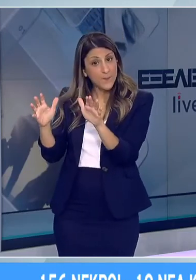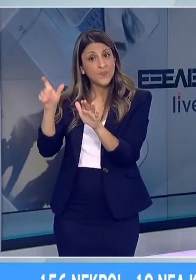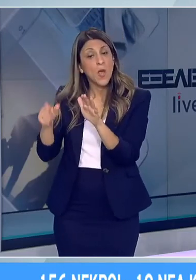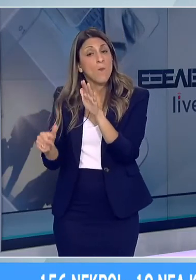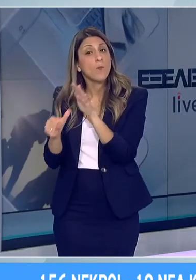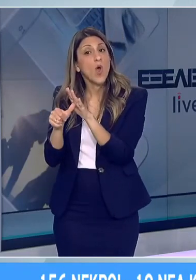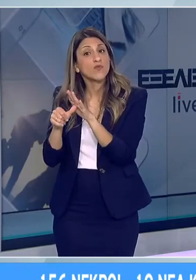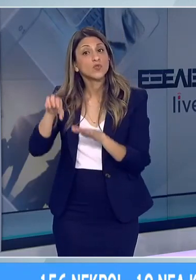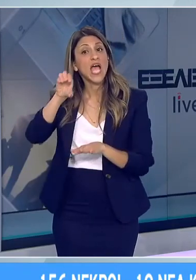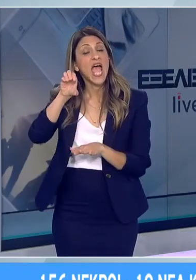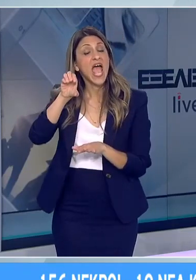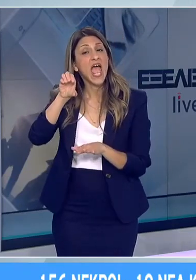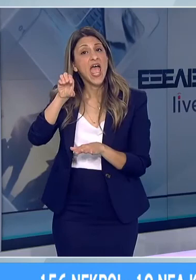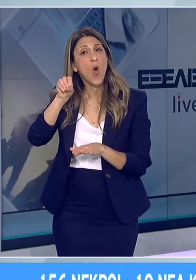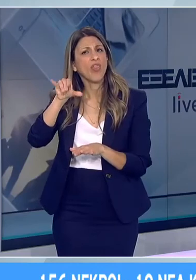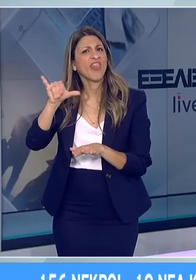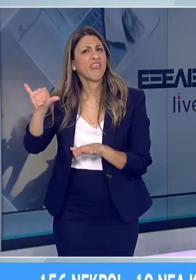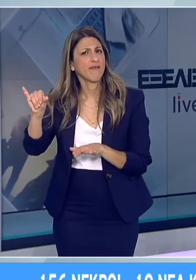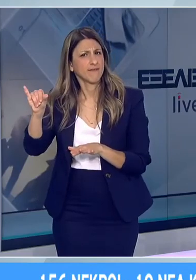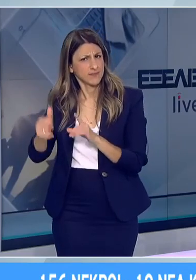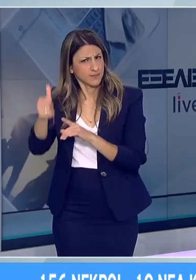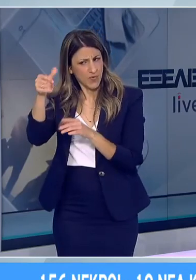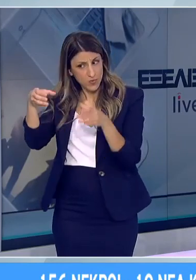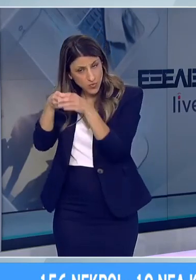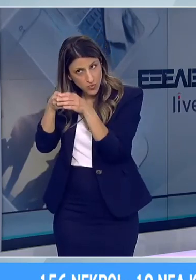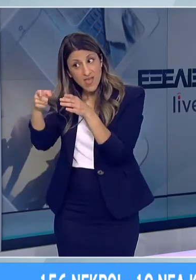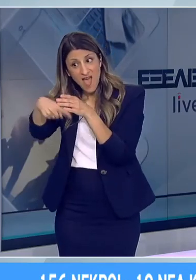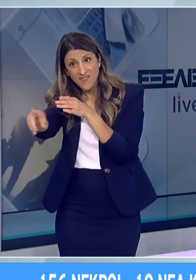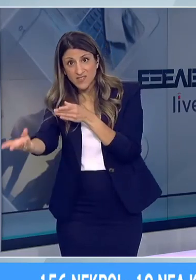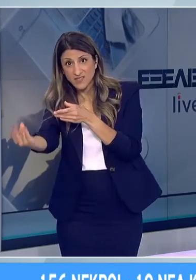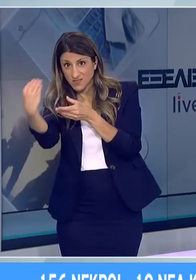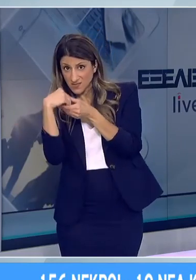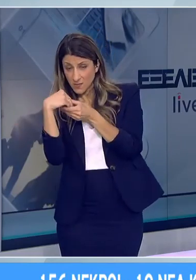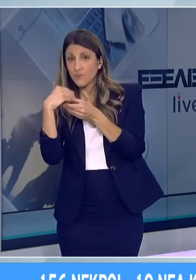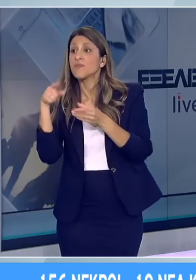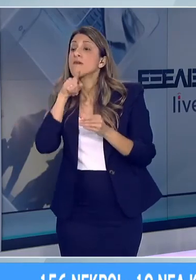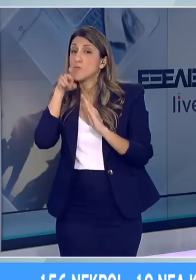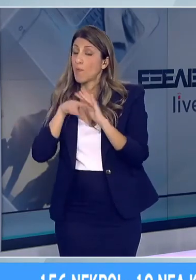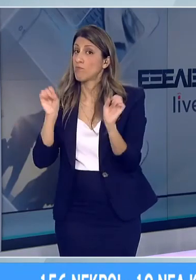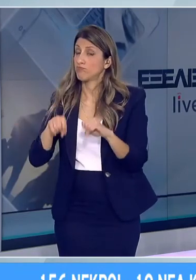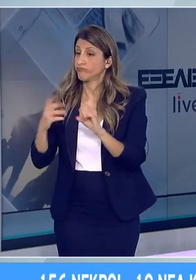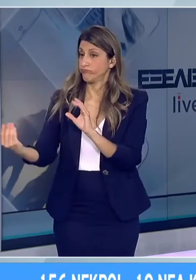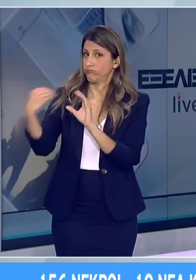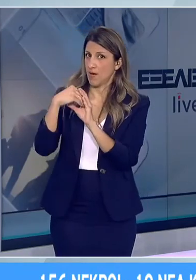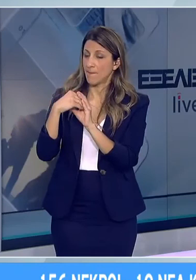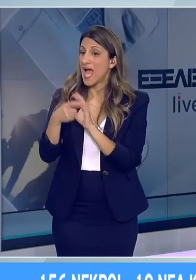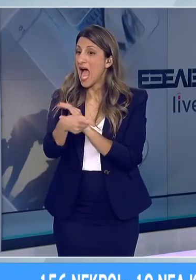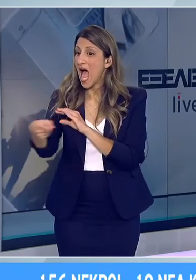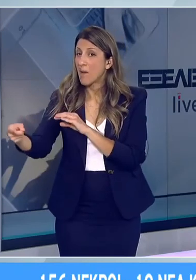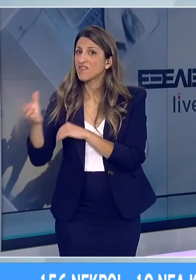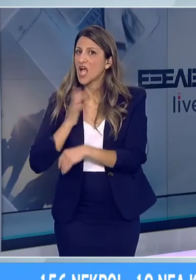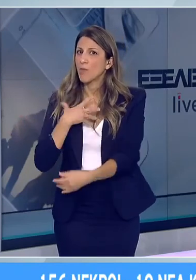τον πρόεδρο του Εθνικού Οργανισμού Δημόσιας Υγείας, ώστε να είναι στο πρόγραμμα και μου είπε, με διαβεβαίωσε ότι είναι στο πρόγραμμα να γίνουν λήψεις και από